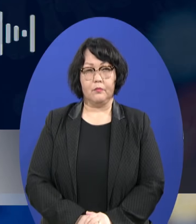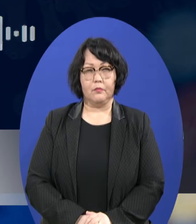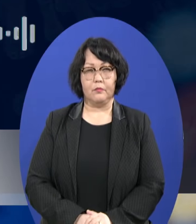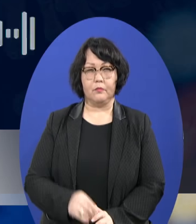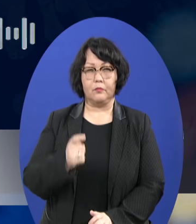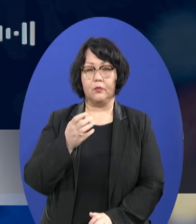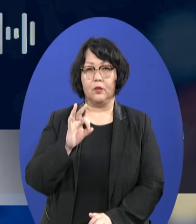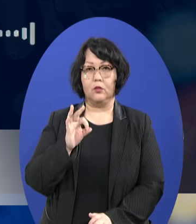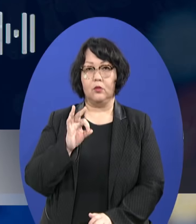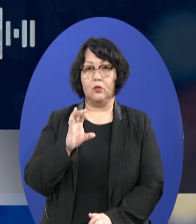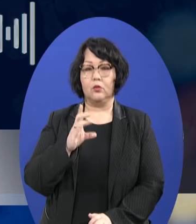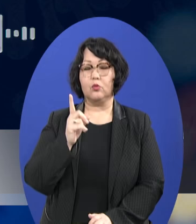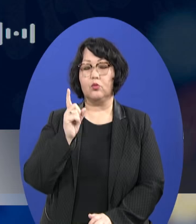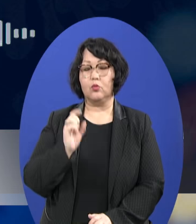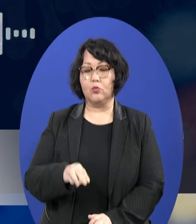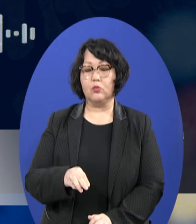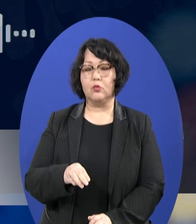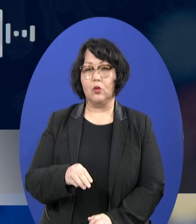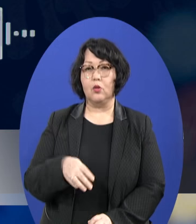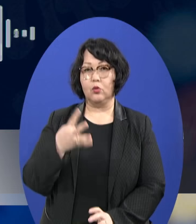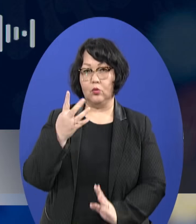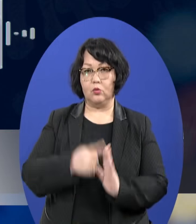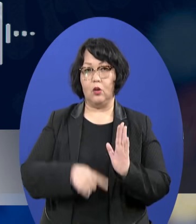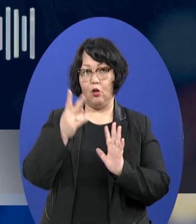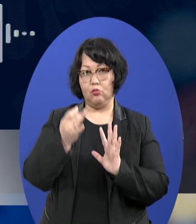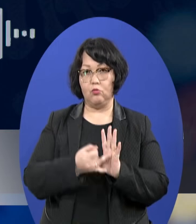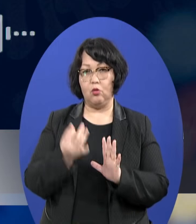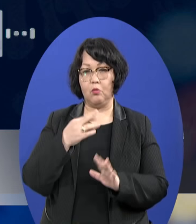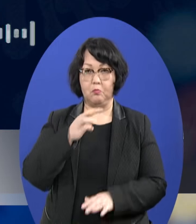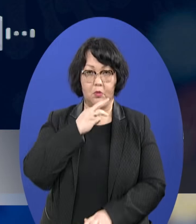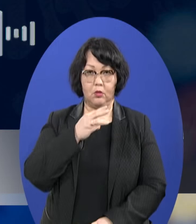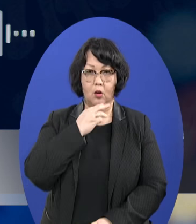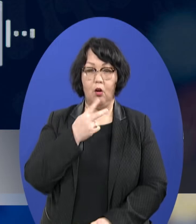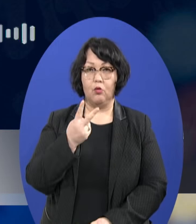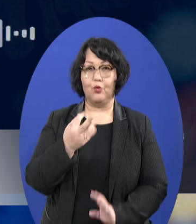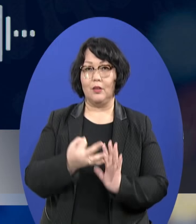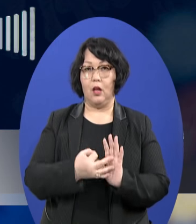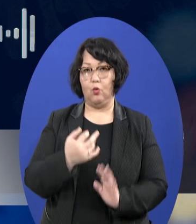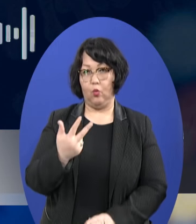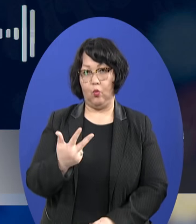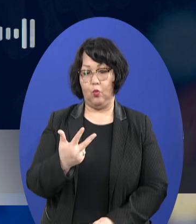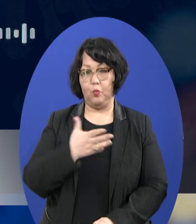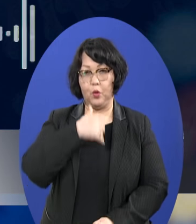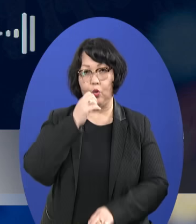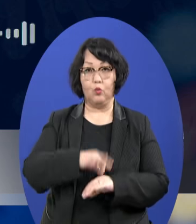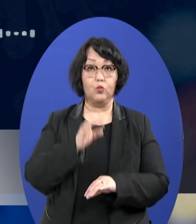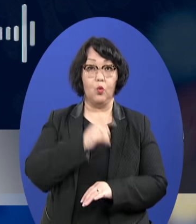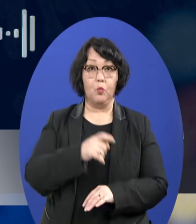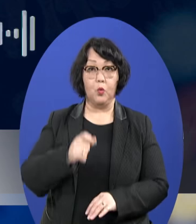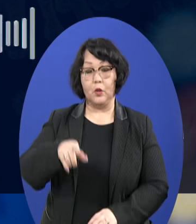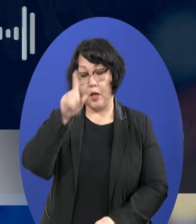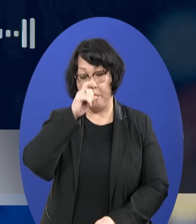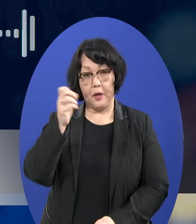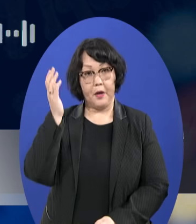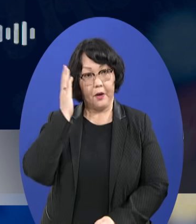Халдвар төвчин судлын үндэсний төвийн 4 сарын 27-ны мэдээгээр бол нийт 283 хүчтэн хэвтэж